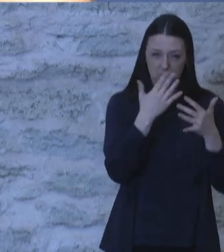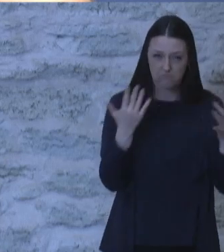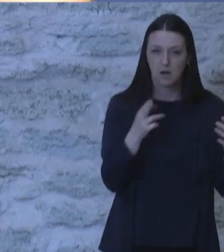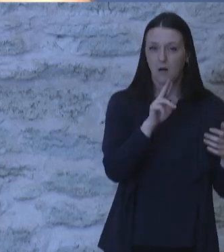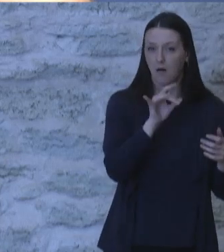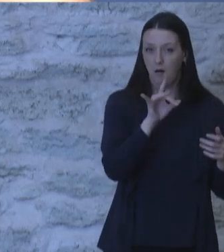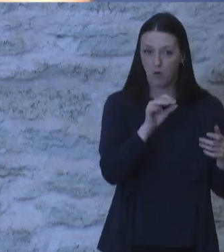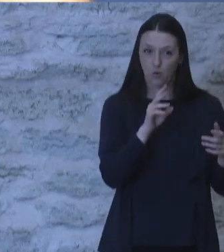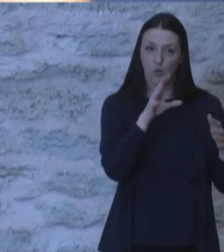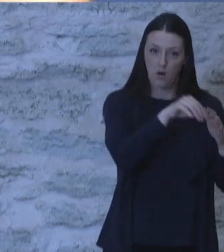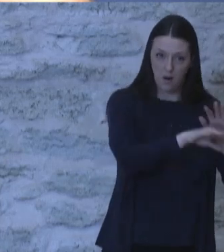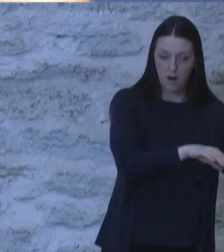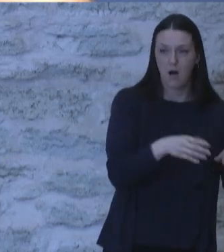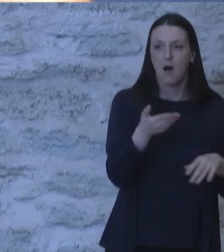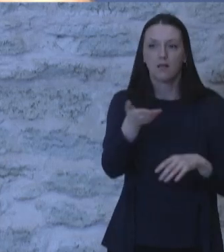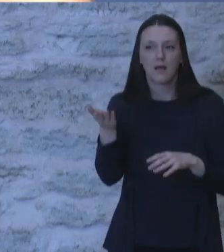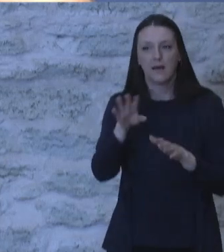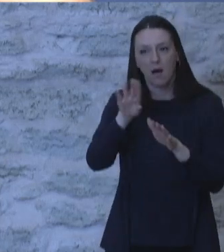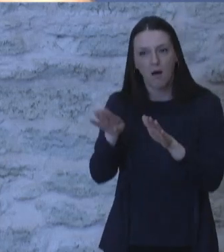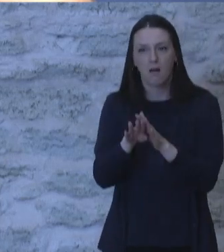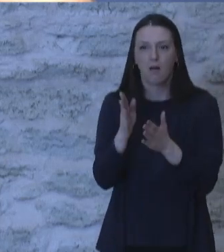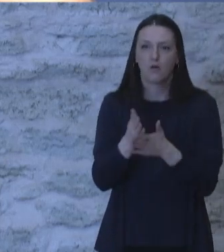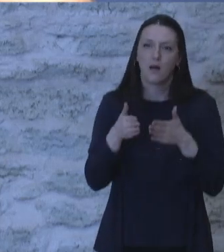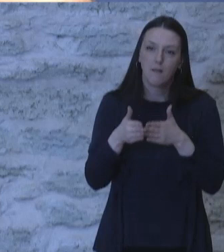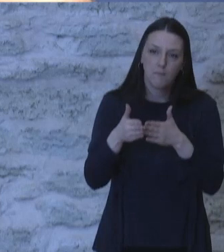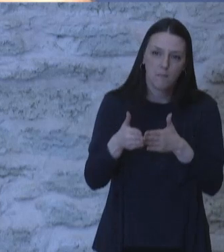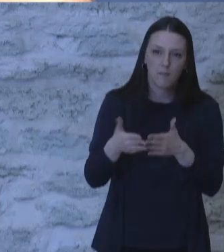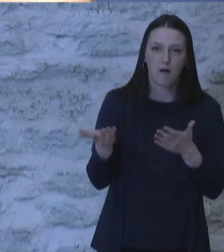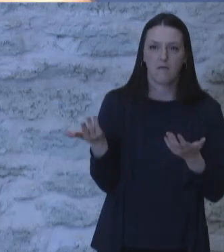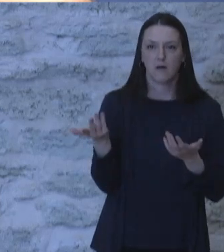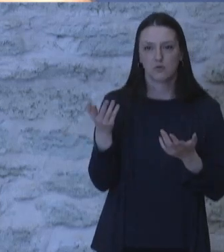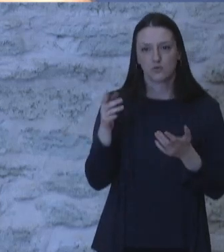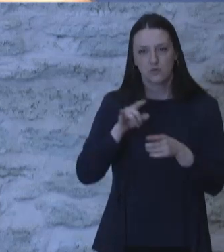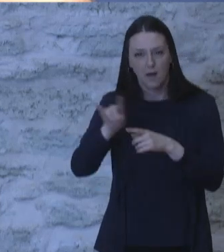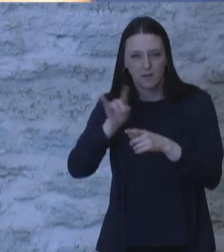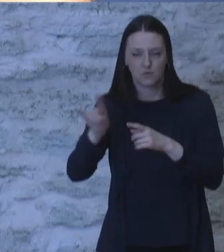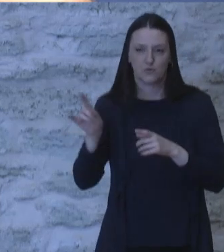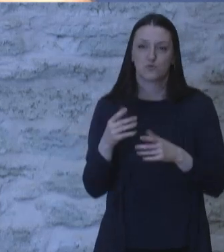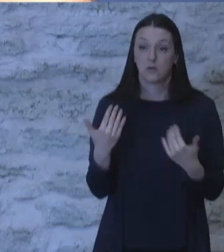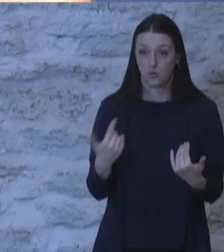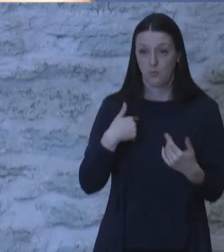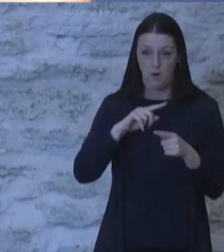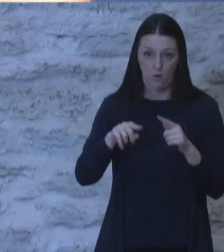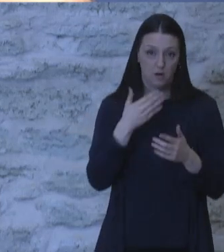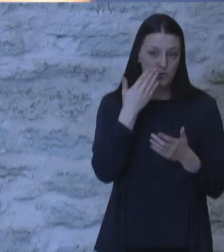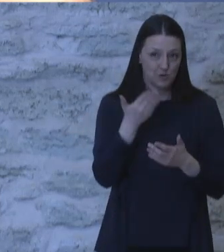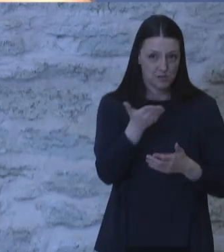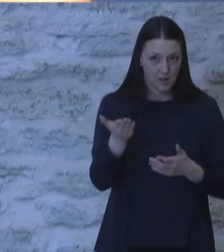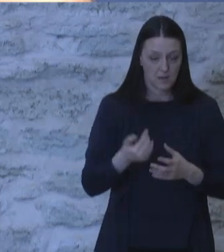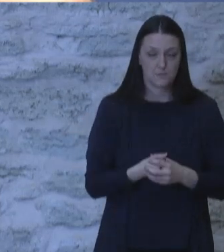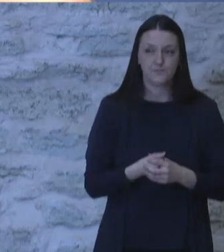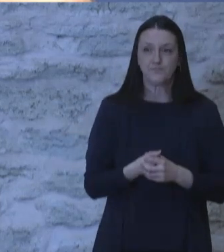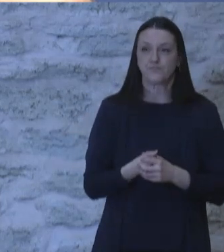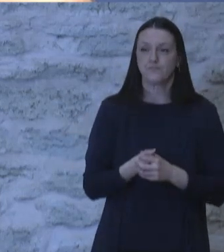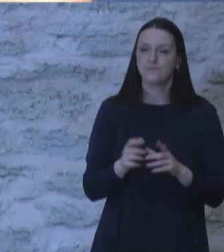on lennundus ja merendus. Ma küsiksingi nüüd mõlemad oma küsimused teilt kohe ära, et